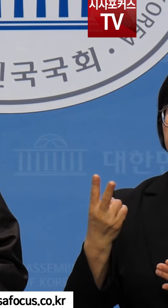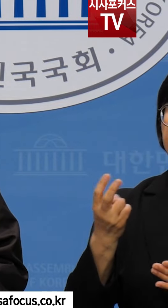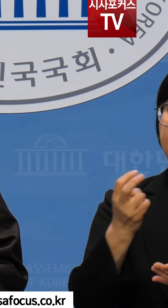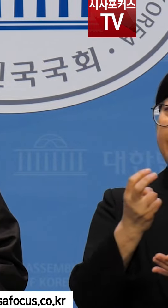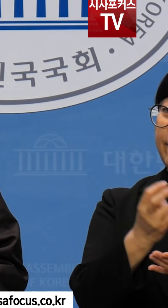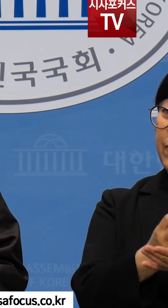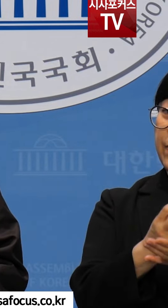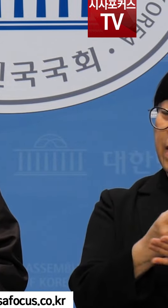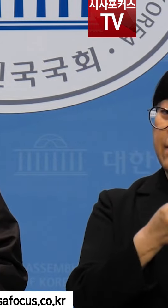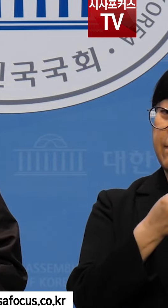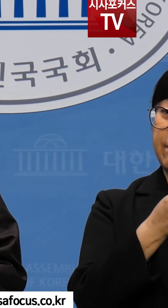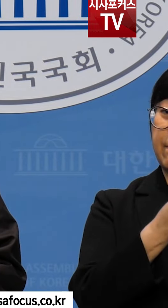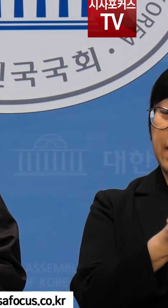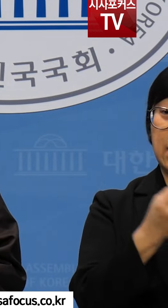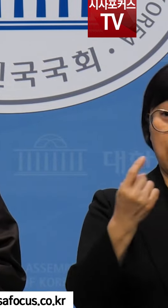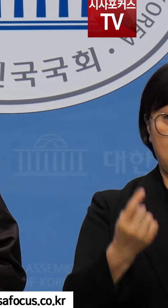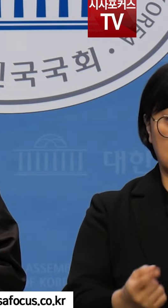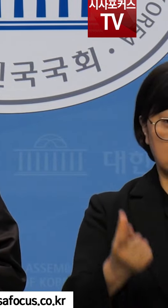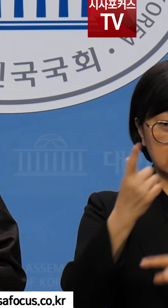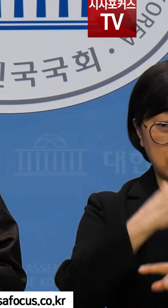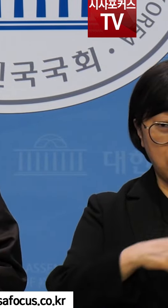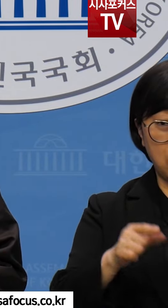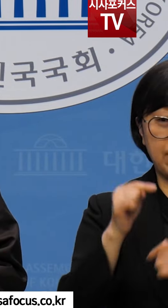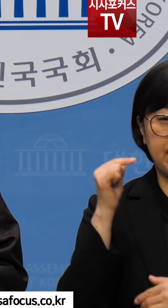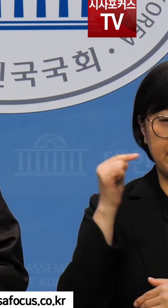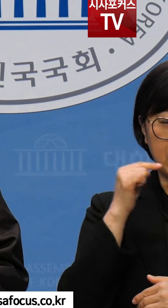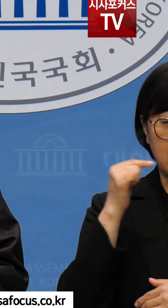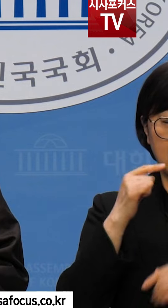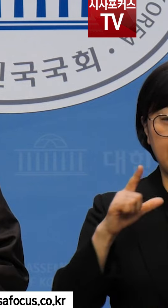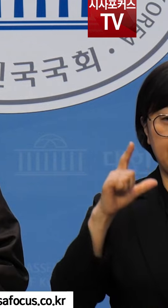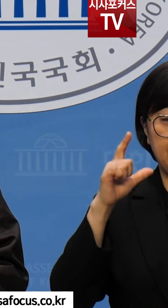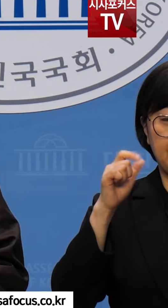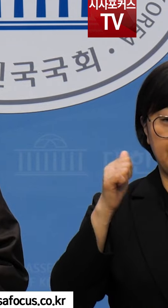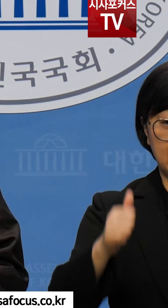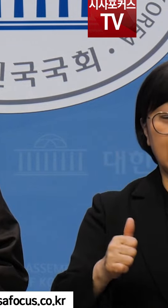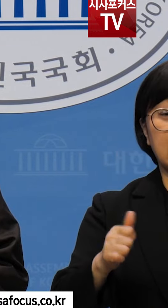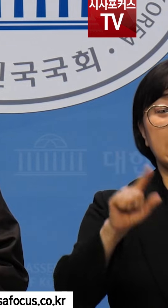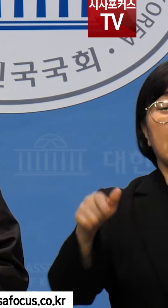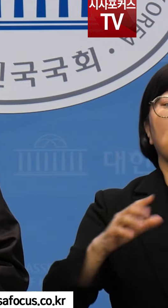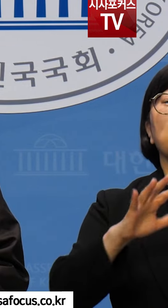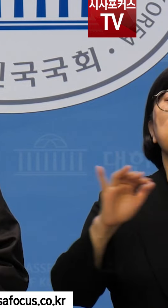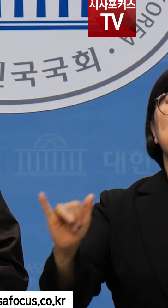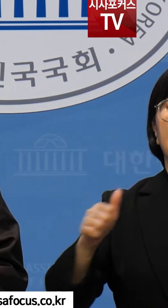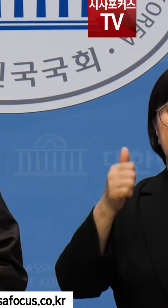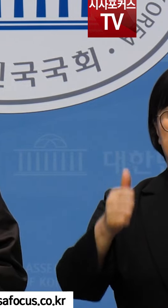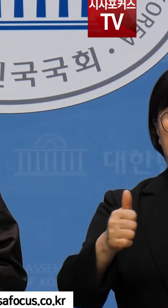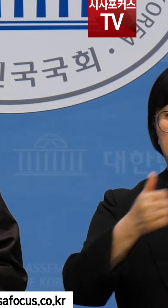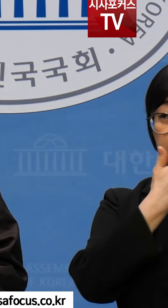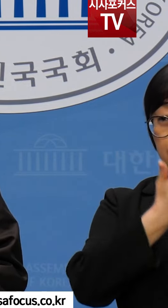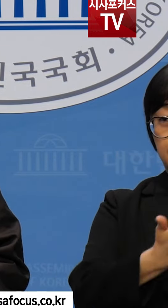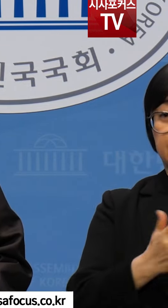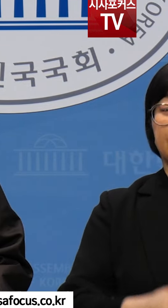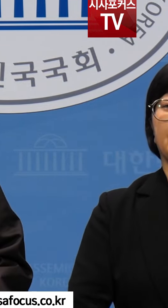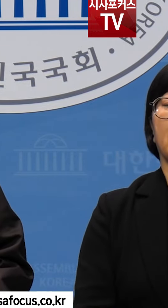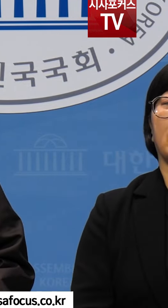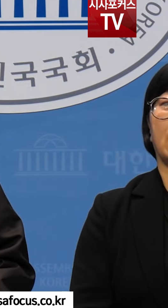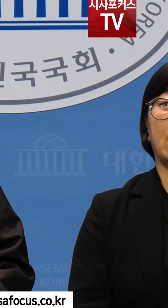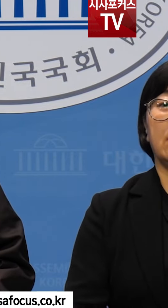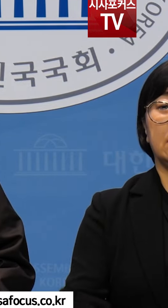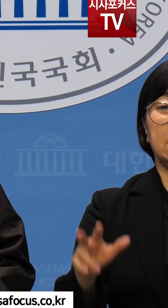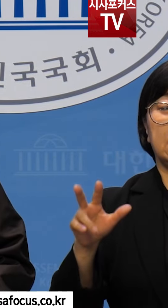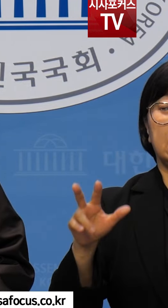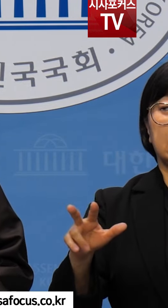법의 판단보다 더 준엄한 것이 국민의 심판이라는 것을 잘 알고 있는 입장입니다.